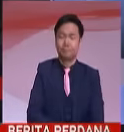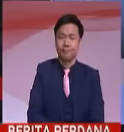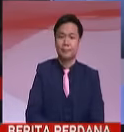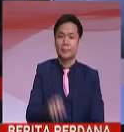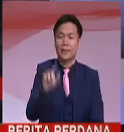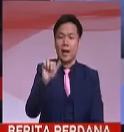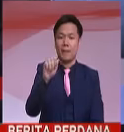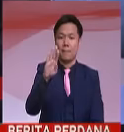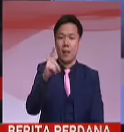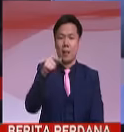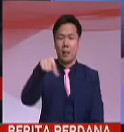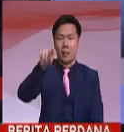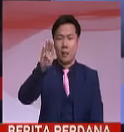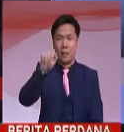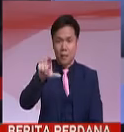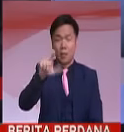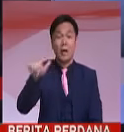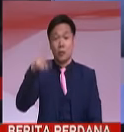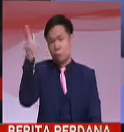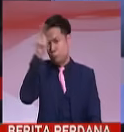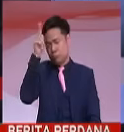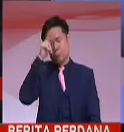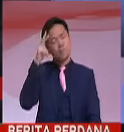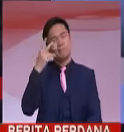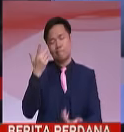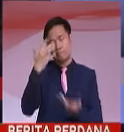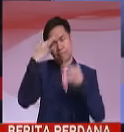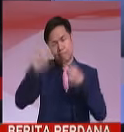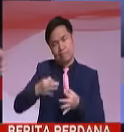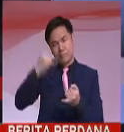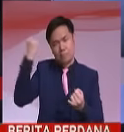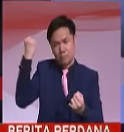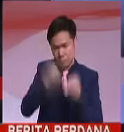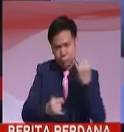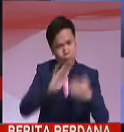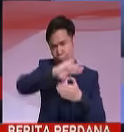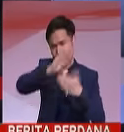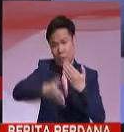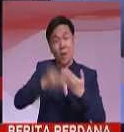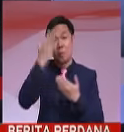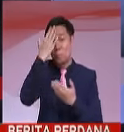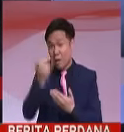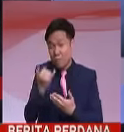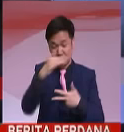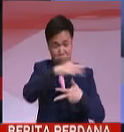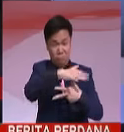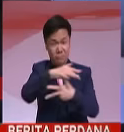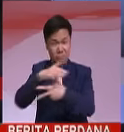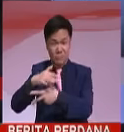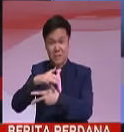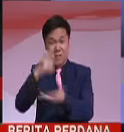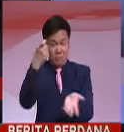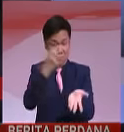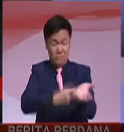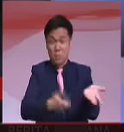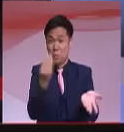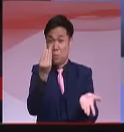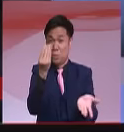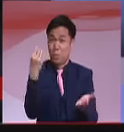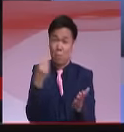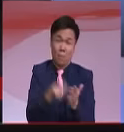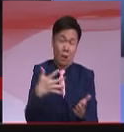kerajaan memutuskan untuk menamatkan fidmatan uri-cran at kos penyelenggaraan helikopter itu semakin tinggi